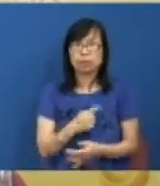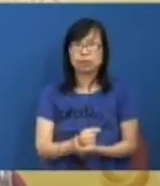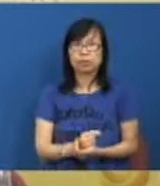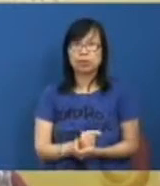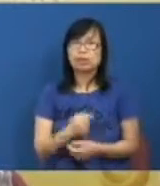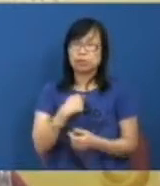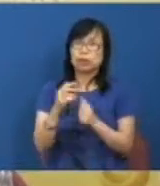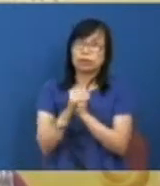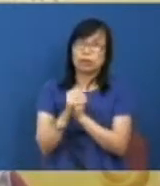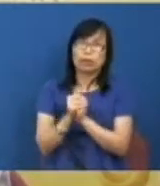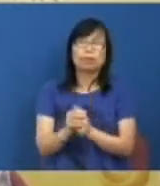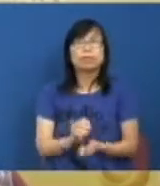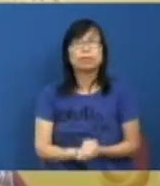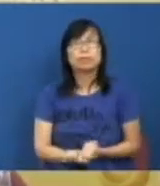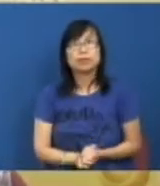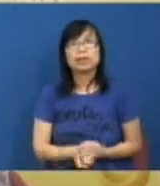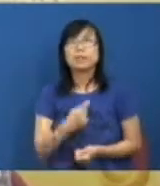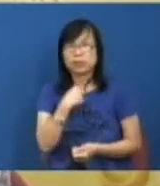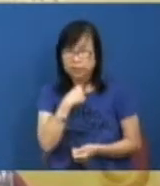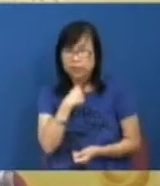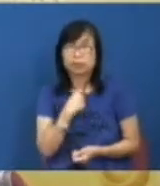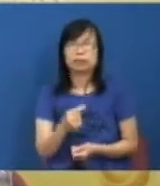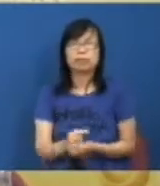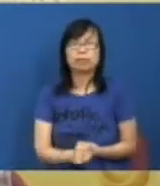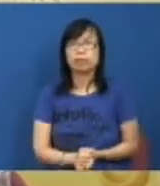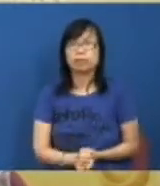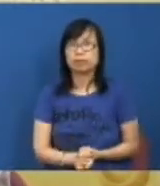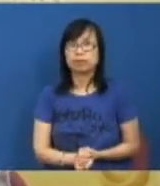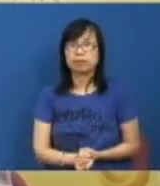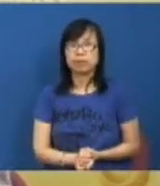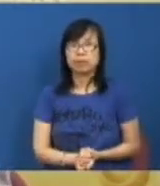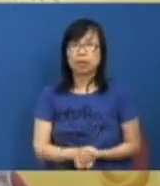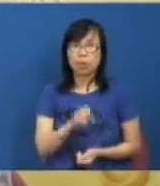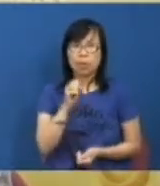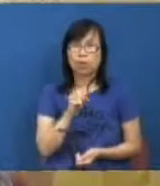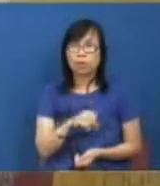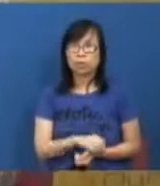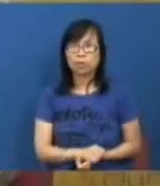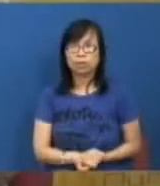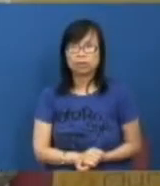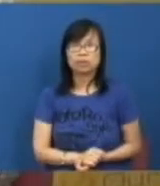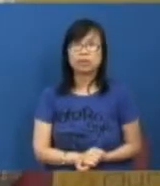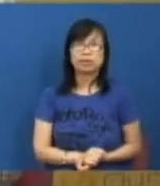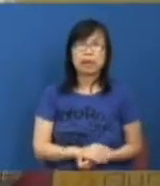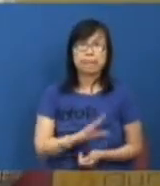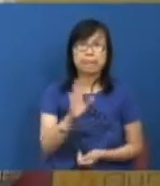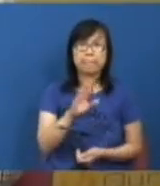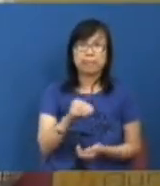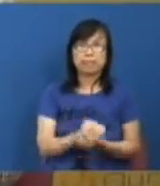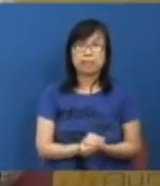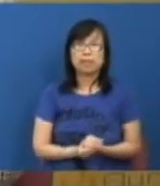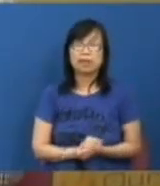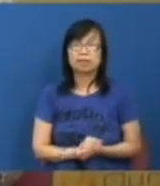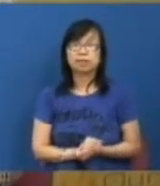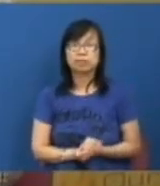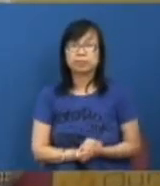需要啦，需求同需要有啲唔同，需要啫， 系啦， 咁其實講真嗰句， 唔係真係個 need 嚟， 係啦，唔係個 need 嚟，係個 want 嚟，係